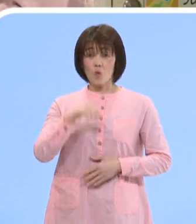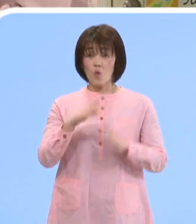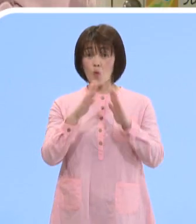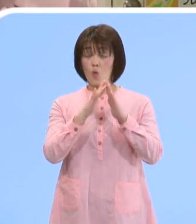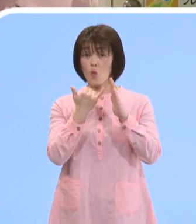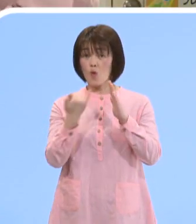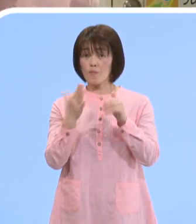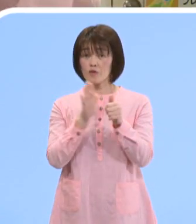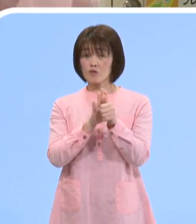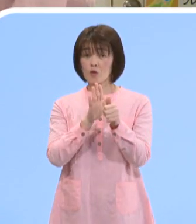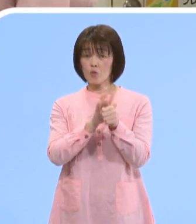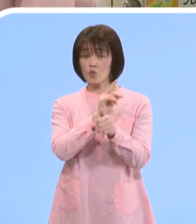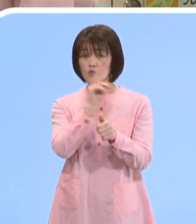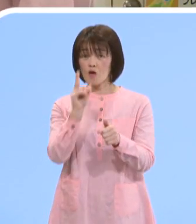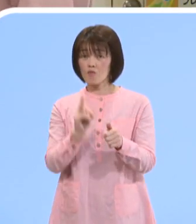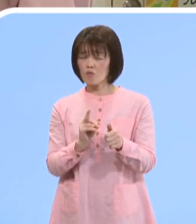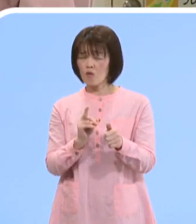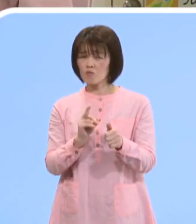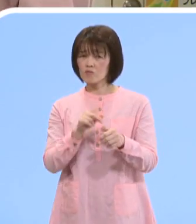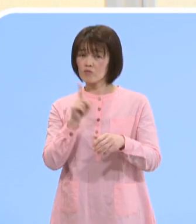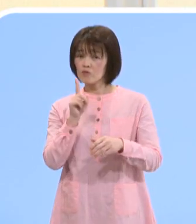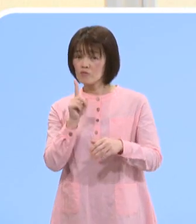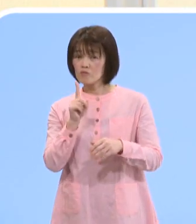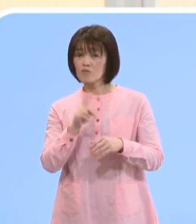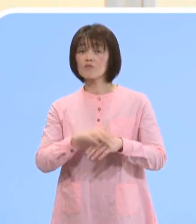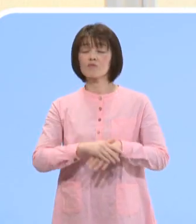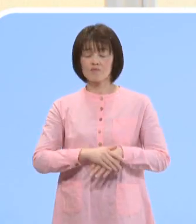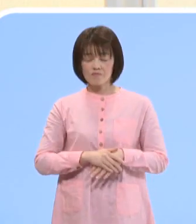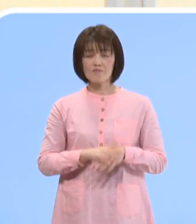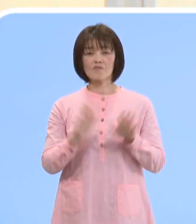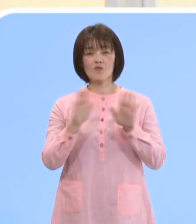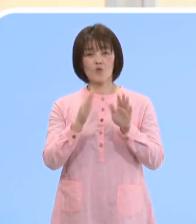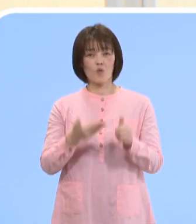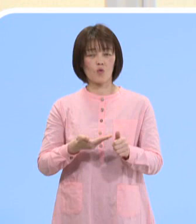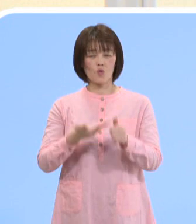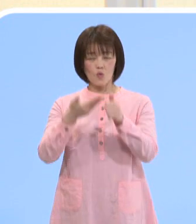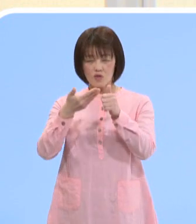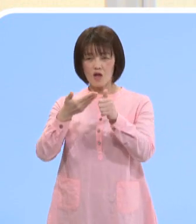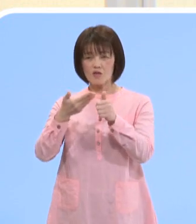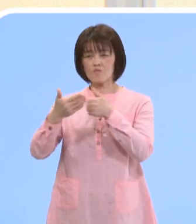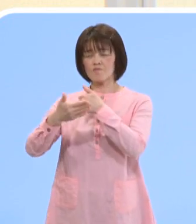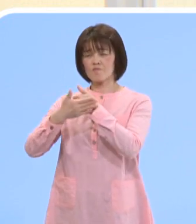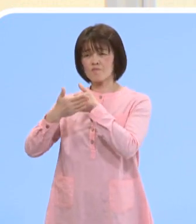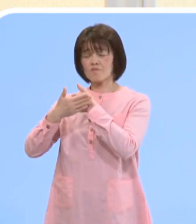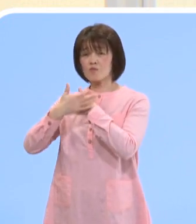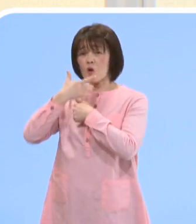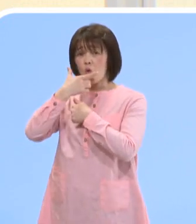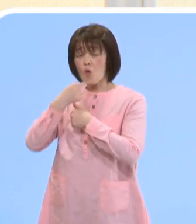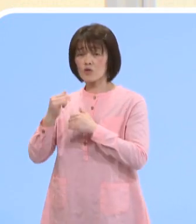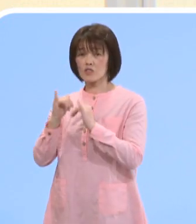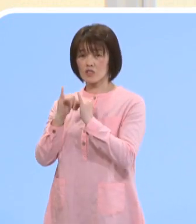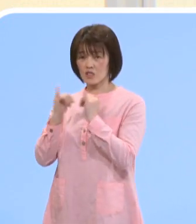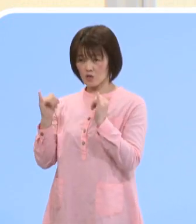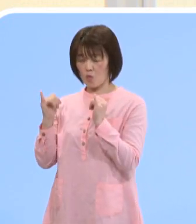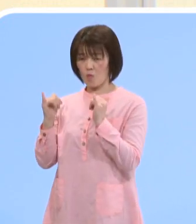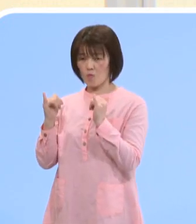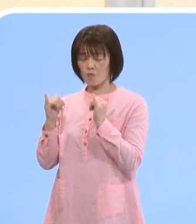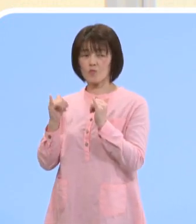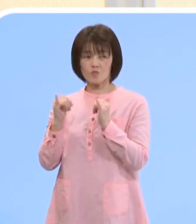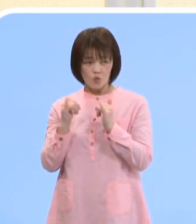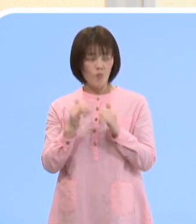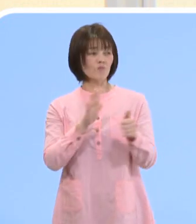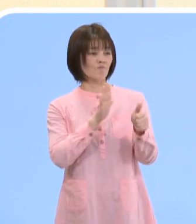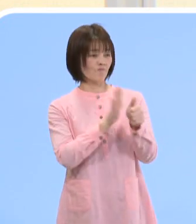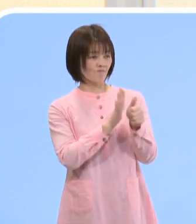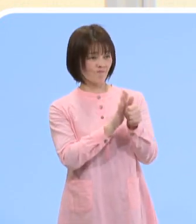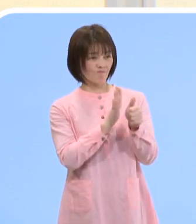ファミリーサポートセンターっていうのは何なんですか？はい、 子育ての応援をしてほしいなって思う人と、うん、お手伝